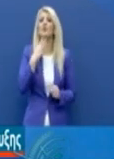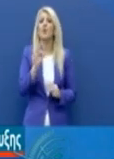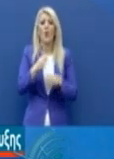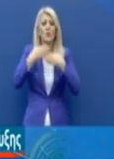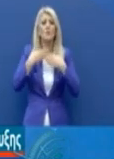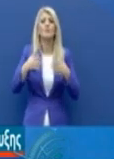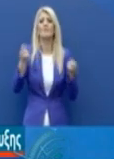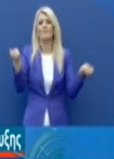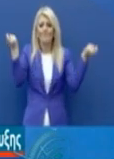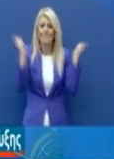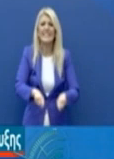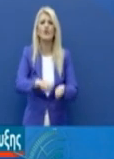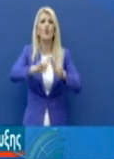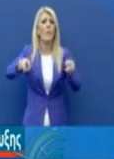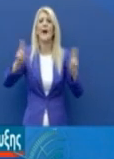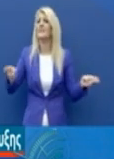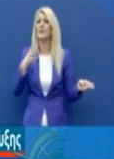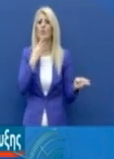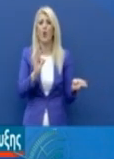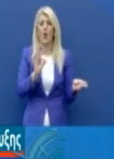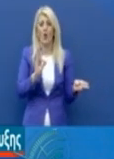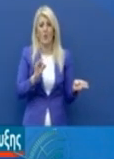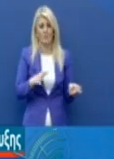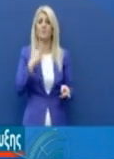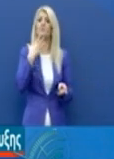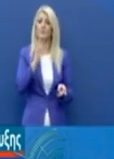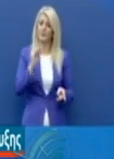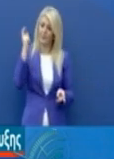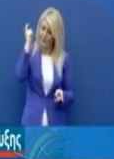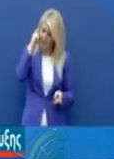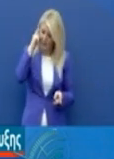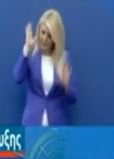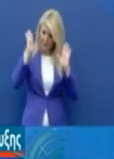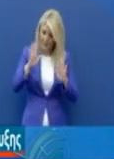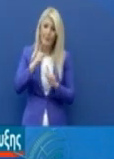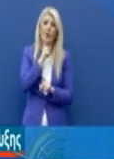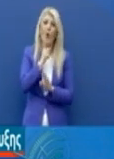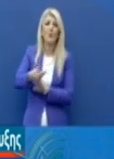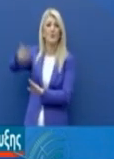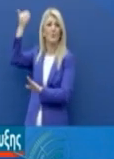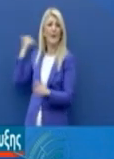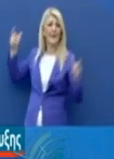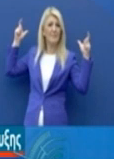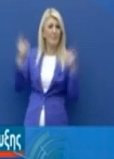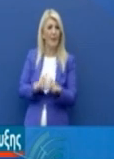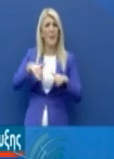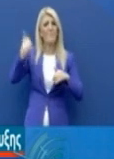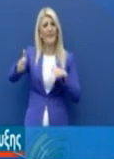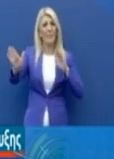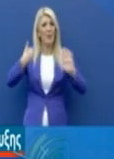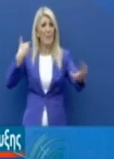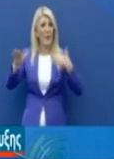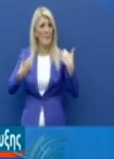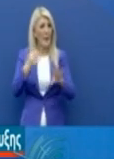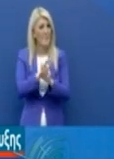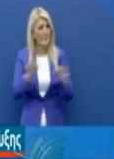μέτρων εντός των καταστημάτων. Αντιλαμβανόμαστε ότι και στην προηγούμενη καραντίνα και με στην απελευθέρωσή της